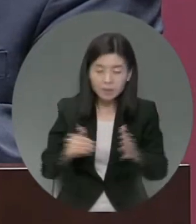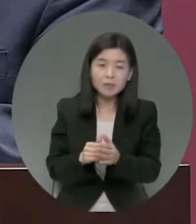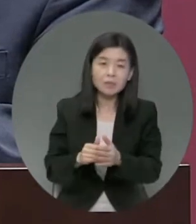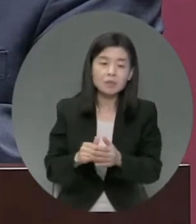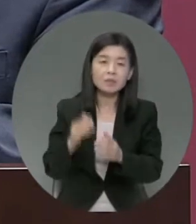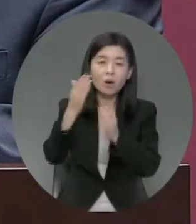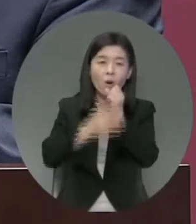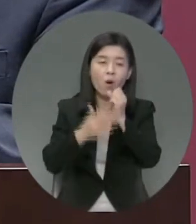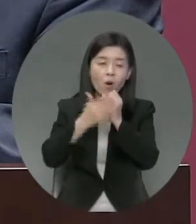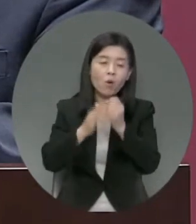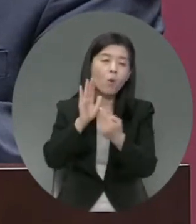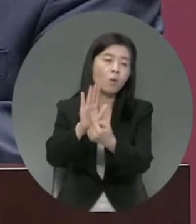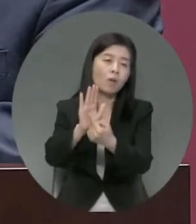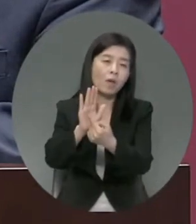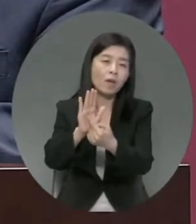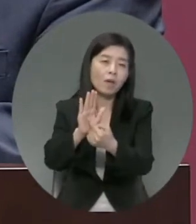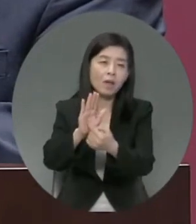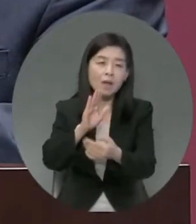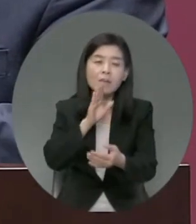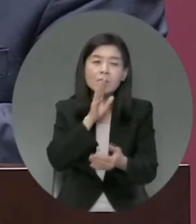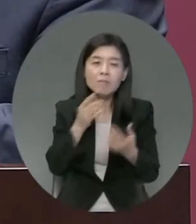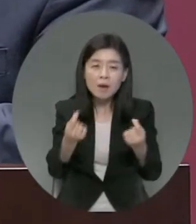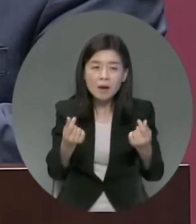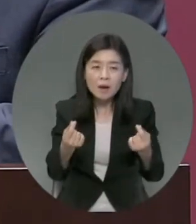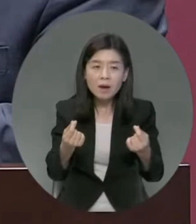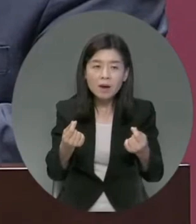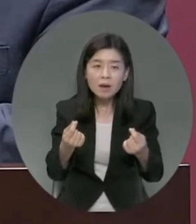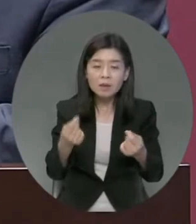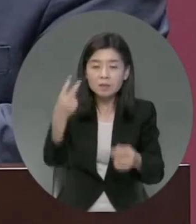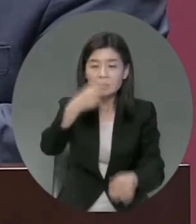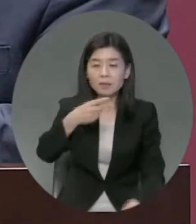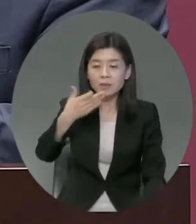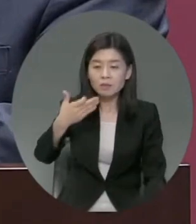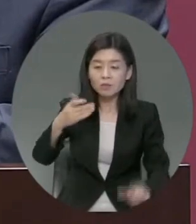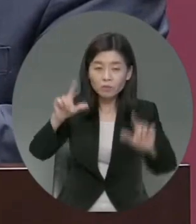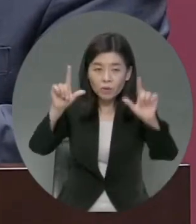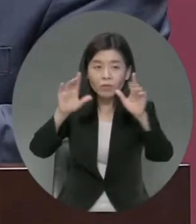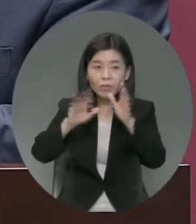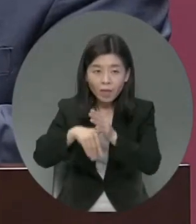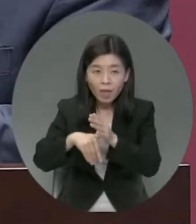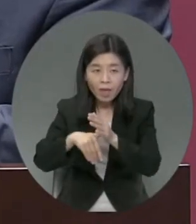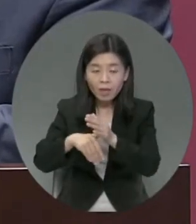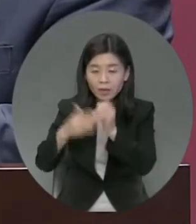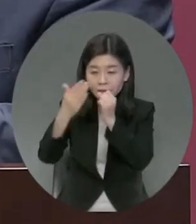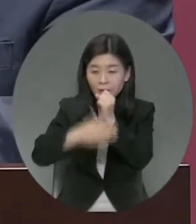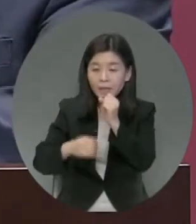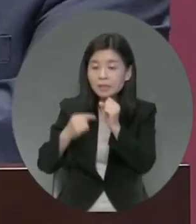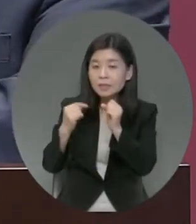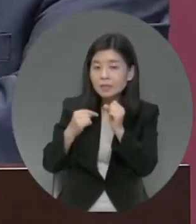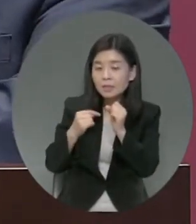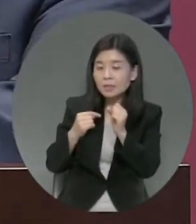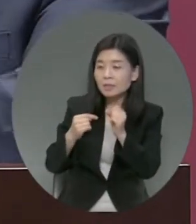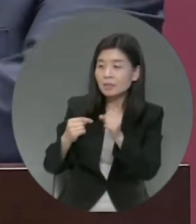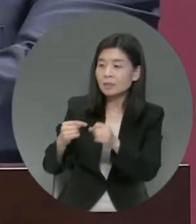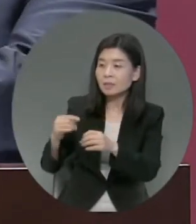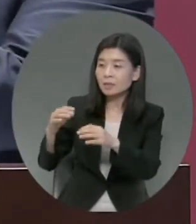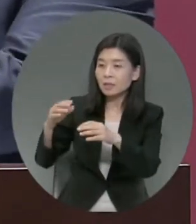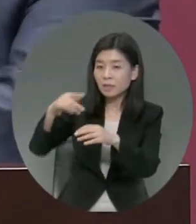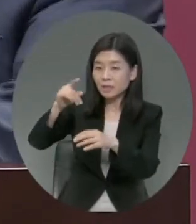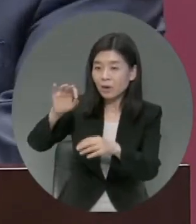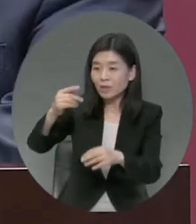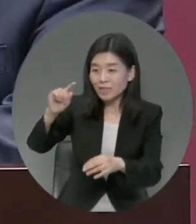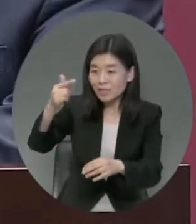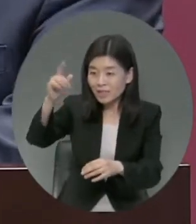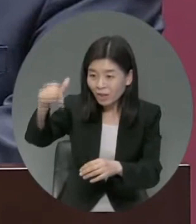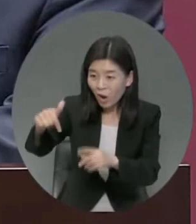정상이었고 2019년도 사진에 대해서 지금 저기 앉아 계시는 정진석 부의장께서 요청을 했는데 그때